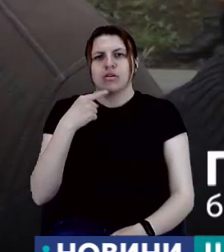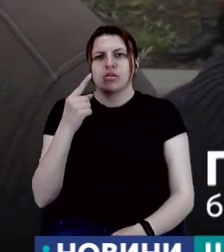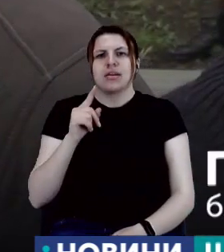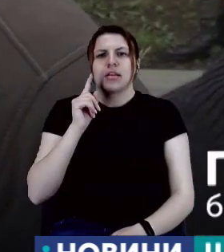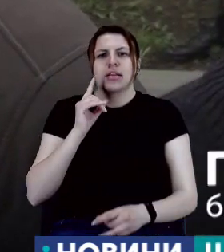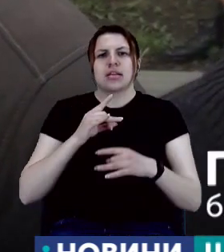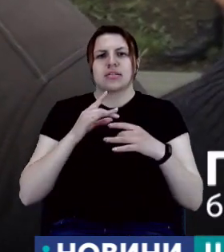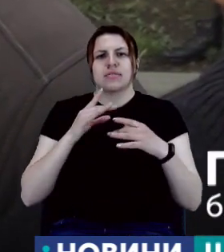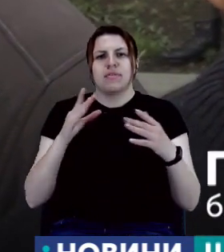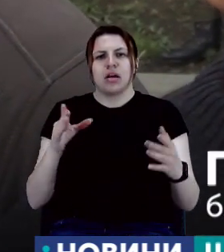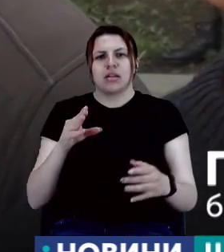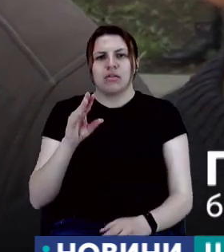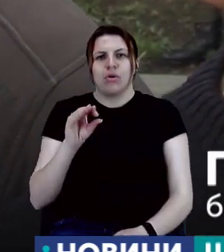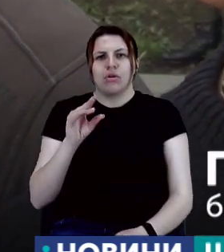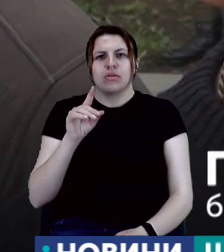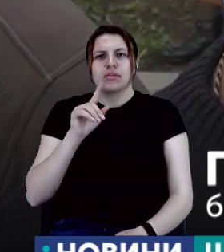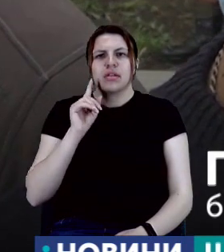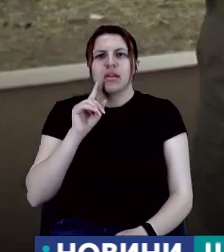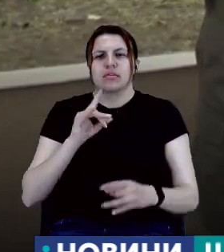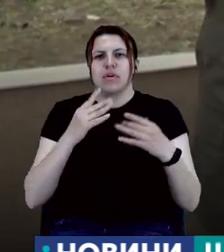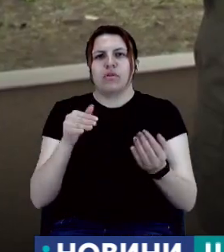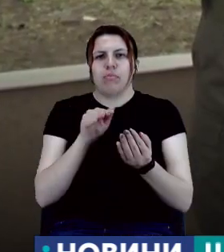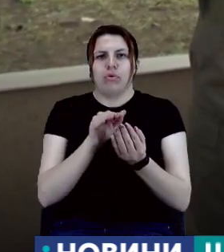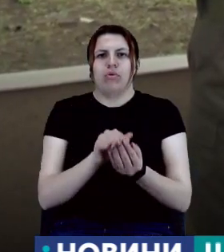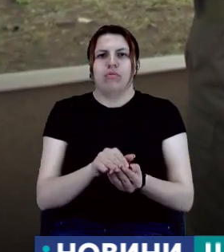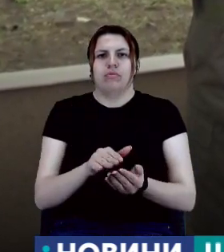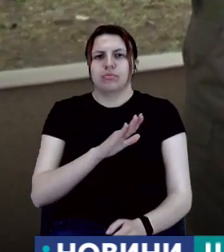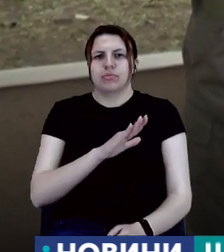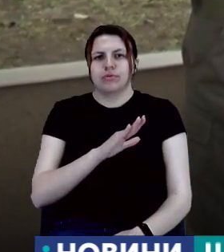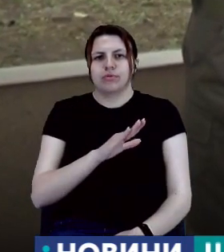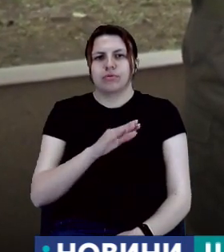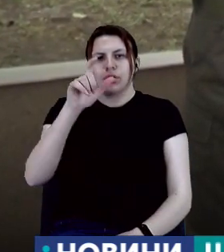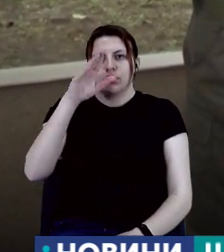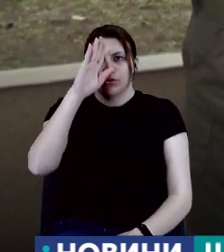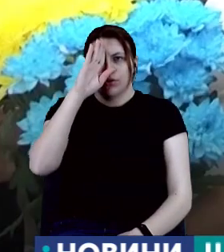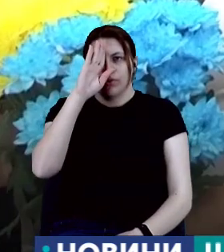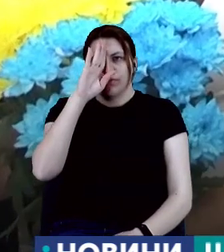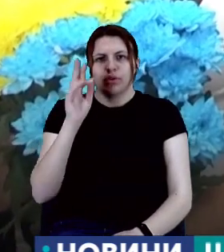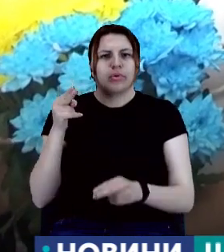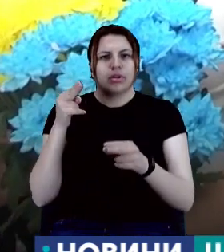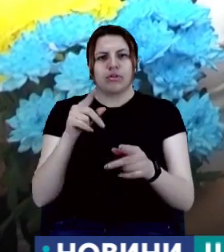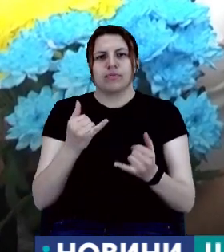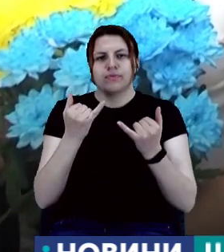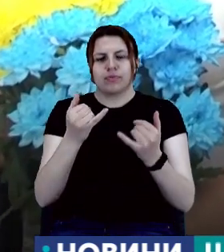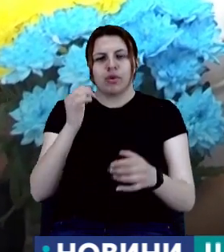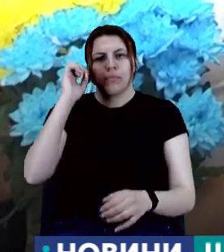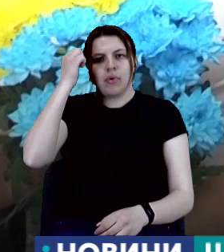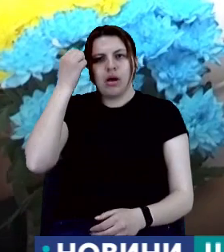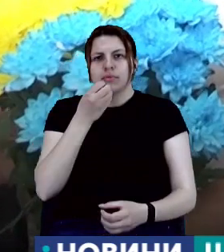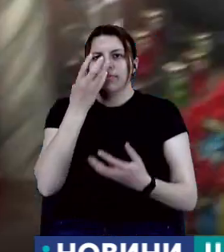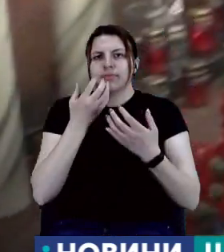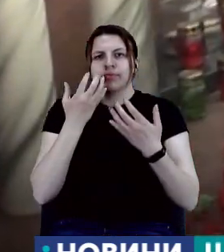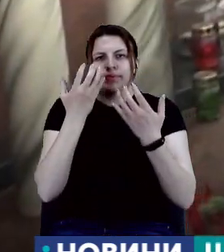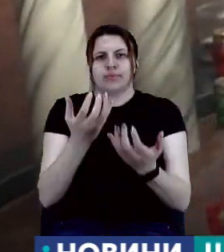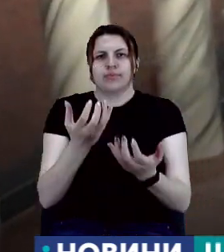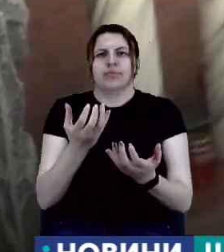зелених свят він вже був похоронений. Чоловік приїхав, щоб вшанувати пам'ять, покласти квіти до стели та запалити